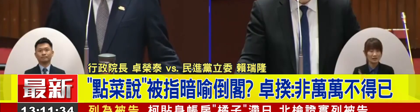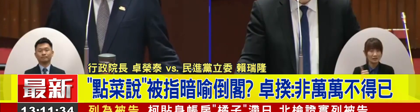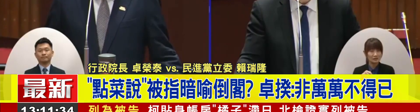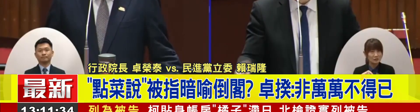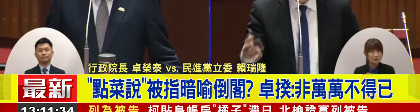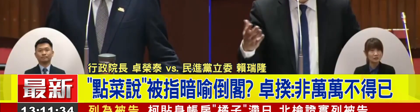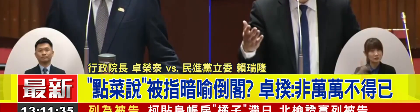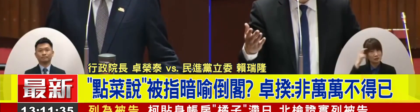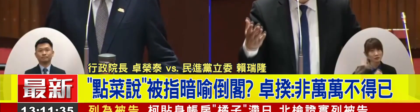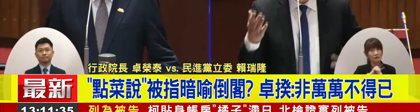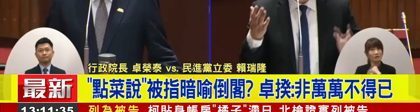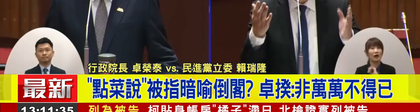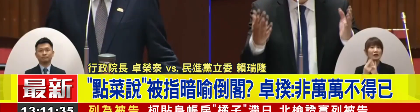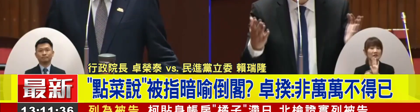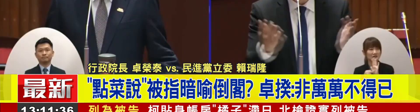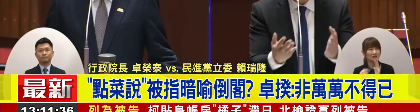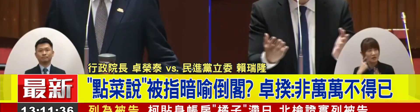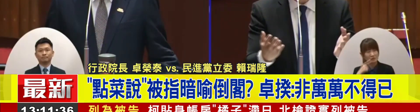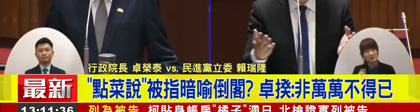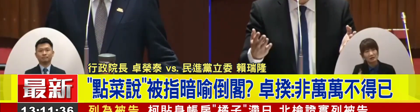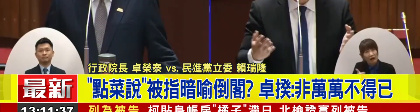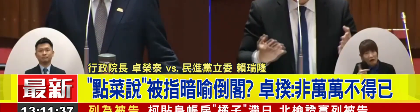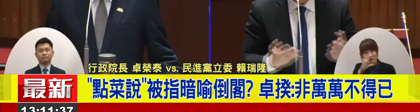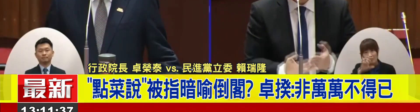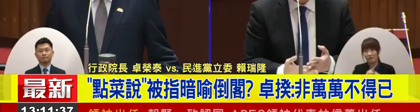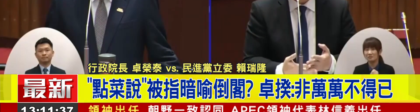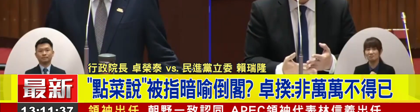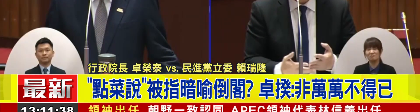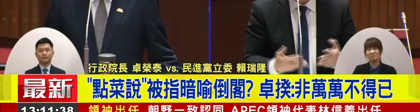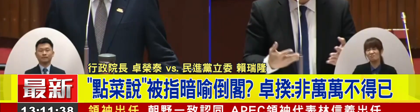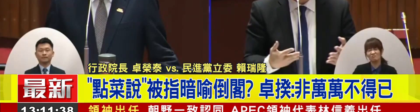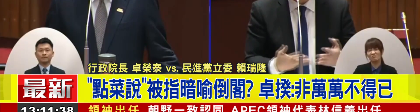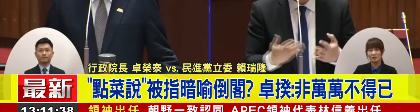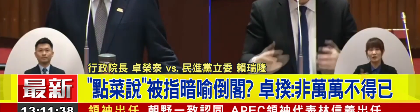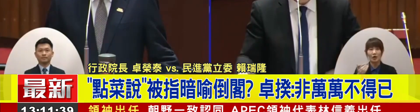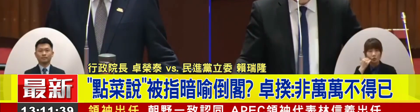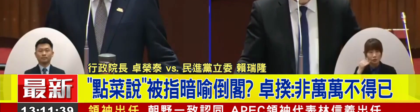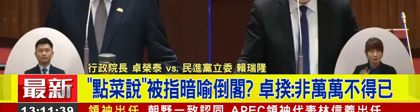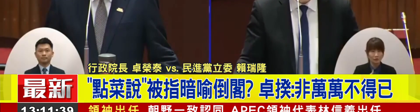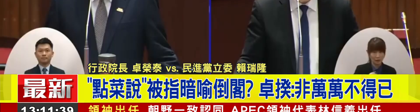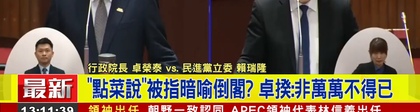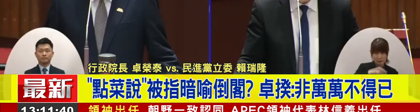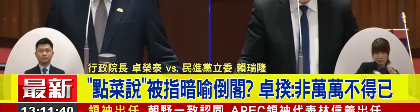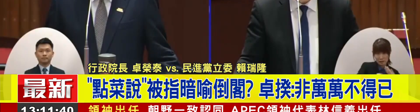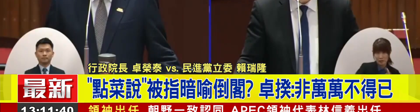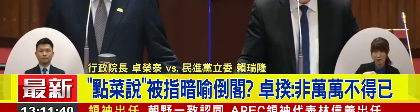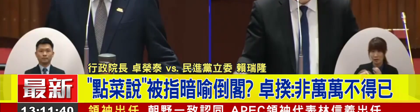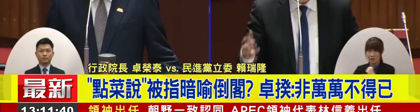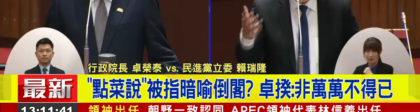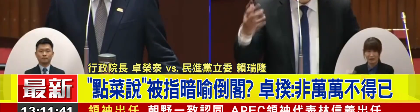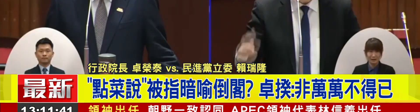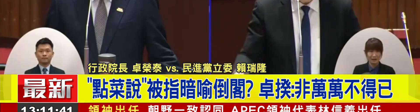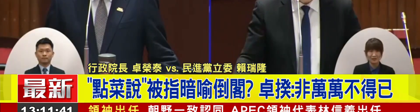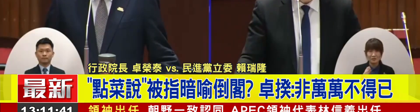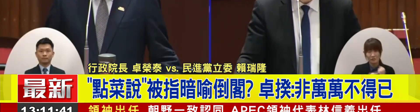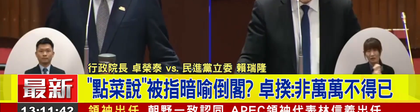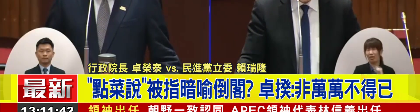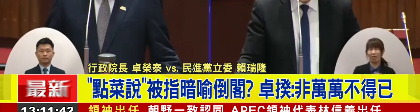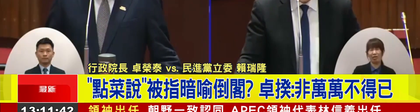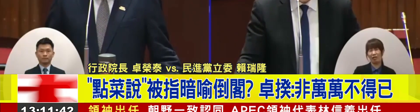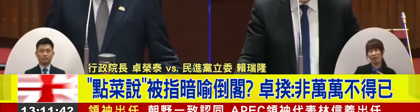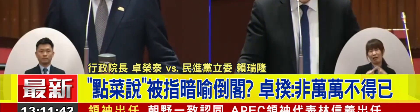不是个好的方法。但是当行政立法陷入僵局，陷入到对宪法的一个纷争的时候，那看来宪法